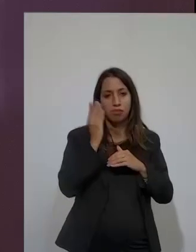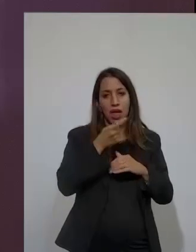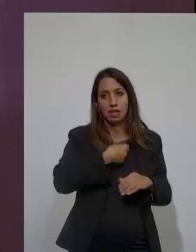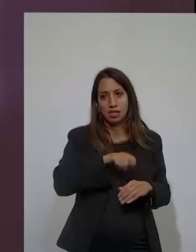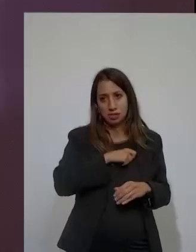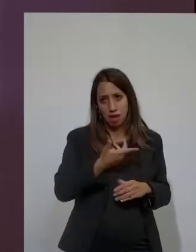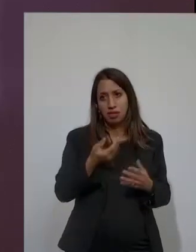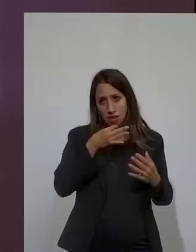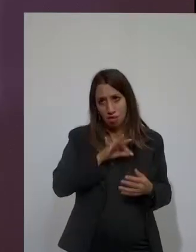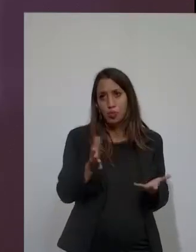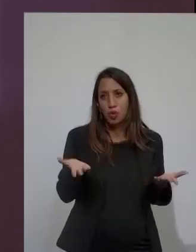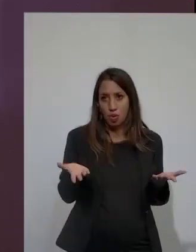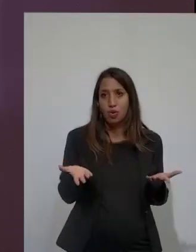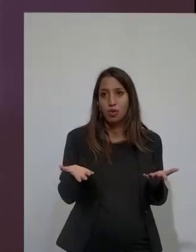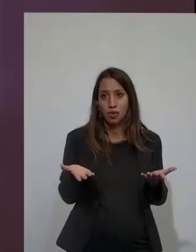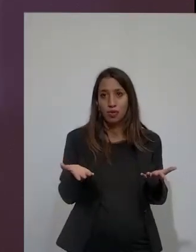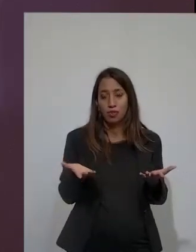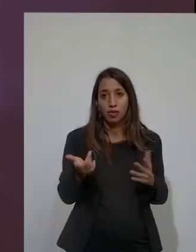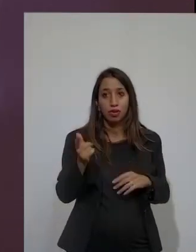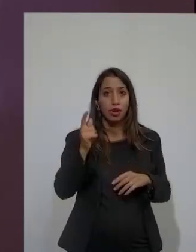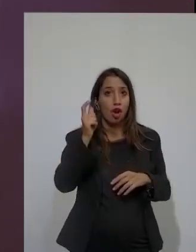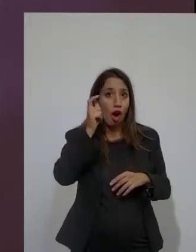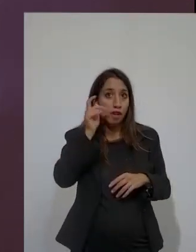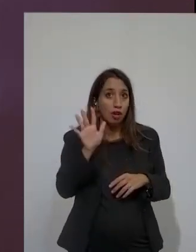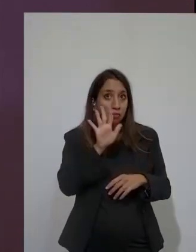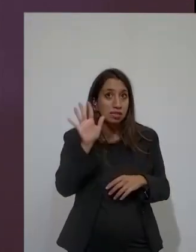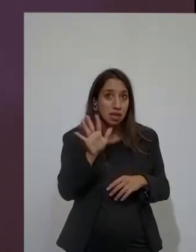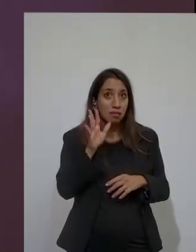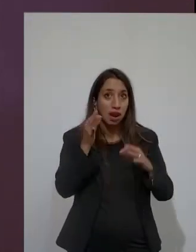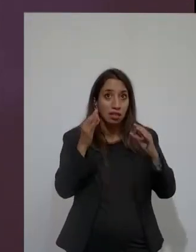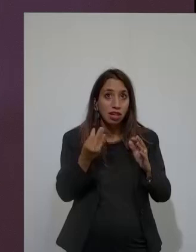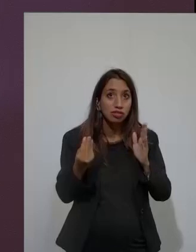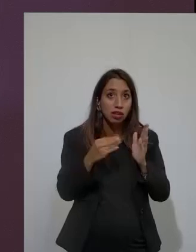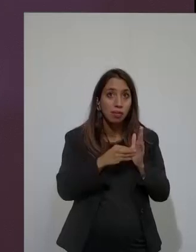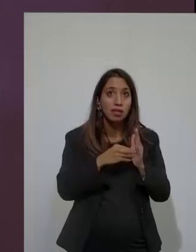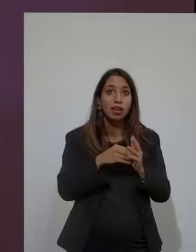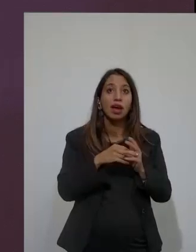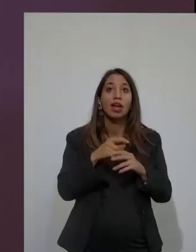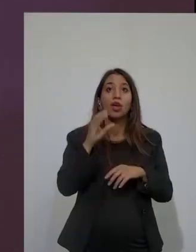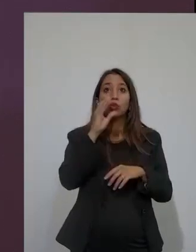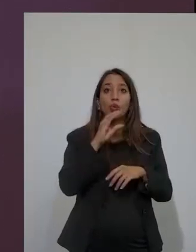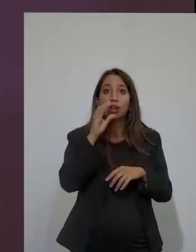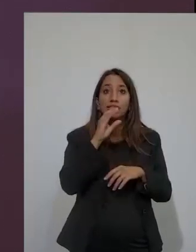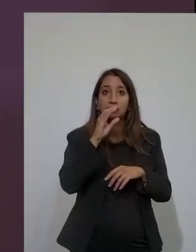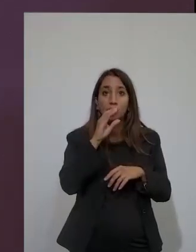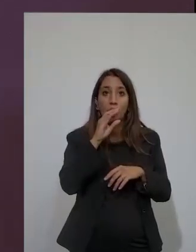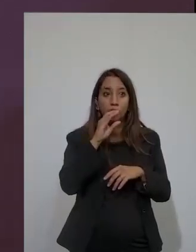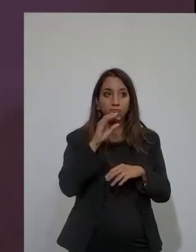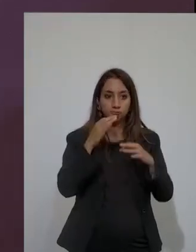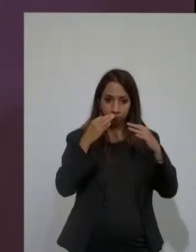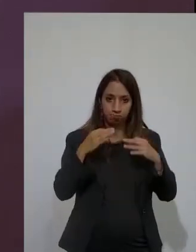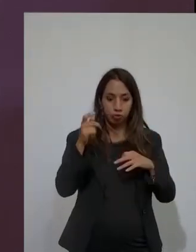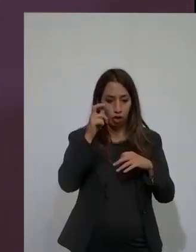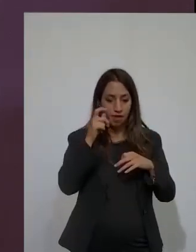pare evidente che il governo abbia inteso mettere il turismo al centro della sua agenda per lo sviluppo del paese.